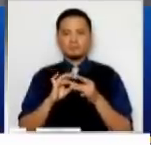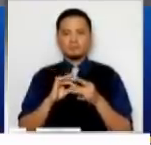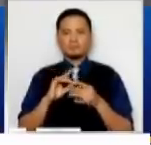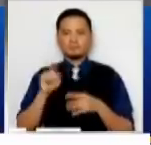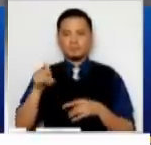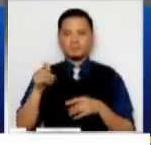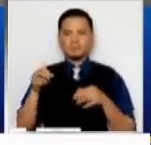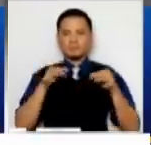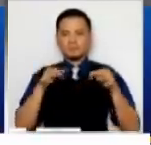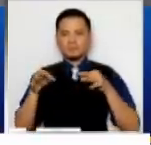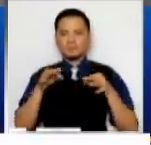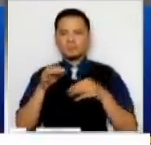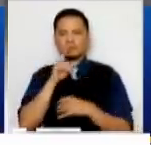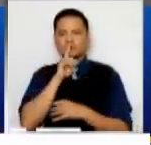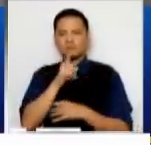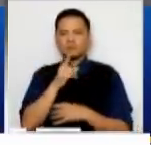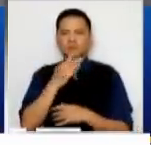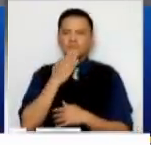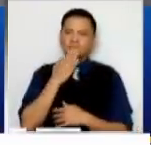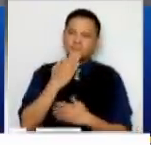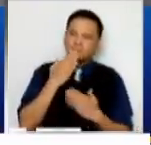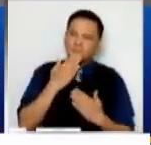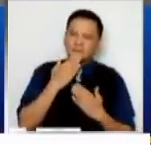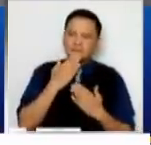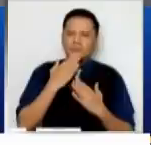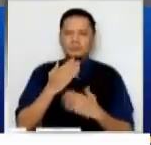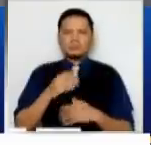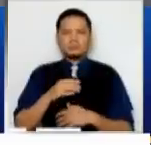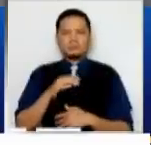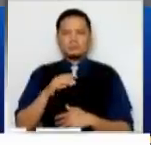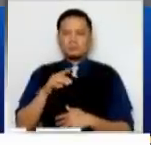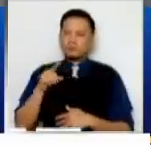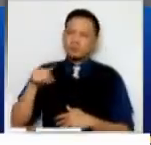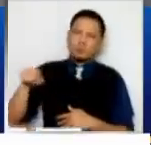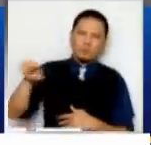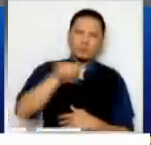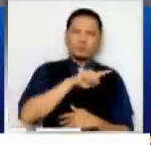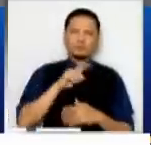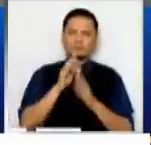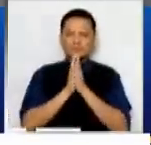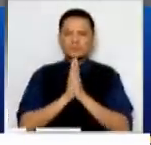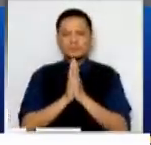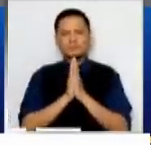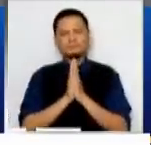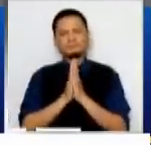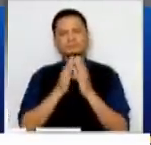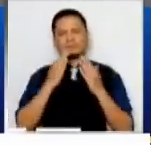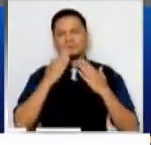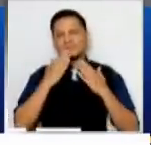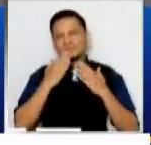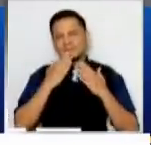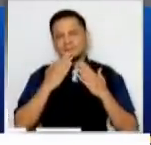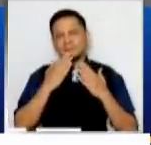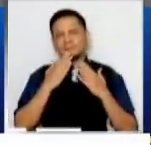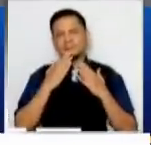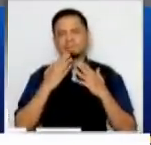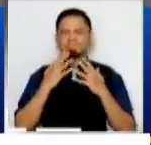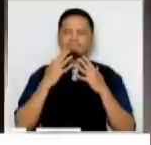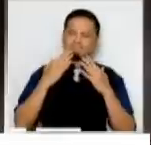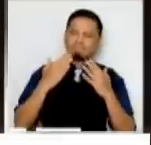pasasalamat sa inyong pagdasal sa aking kalagayan. Salamat, maraming salamat po sa inyong lahat.